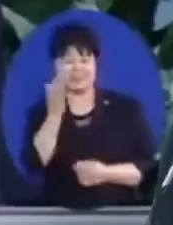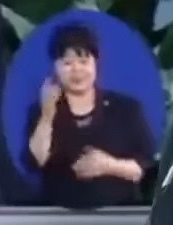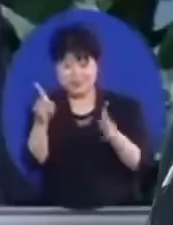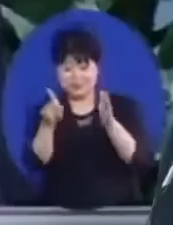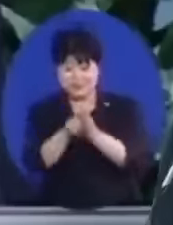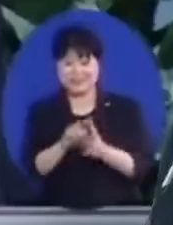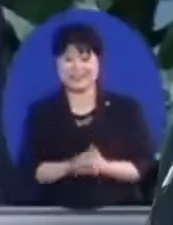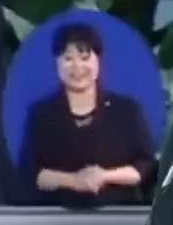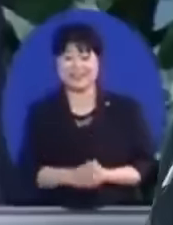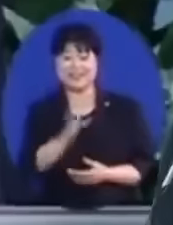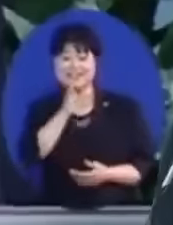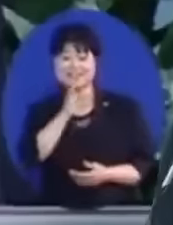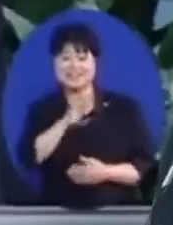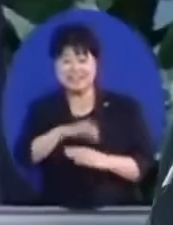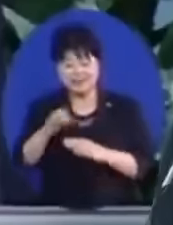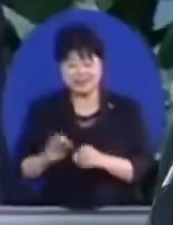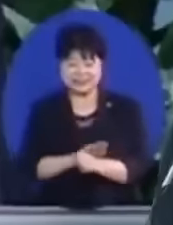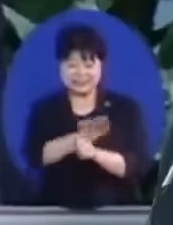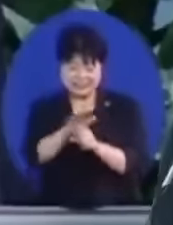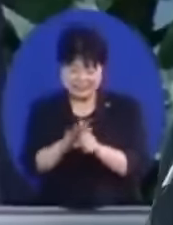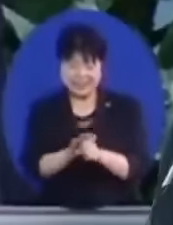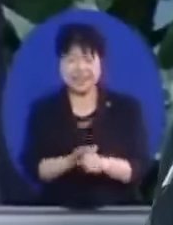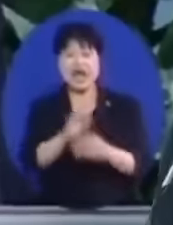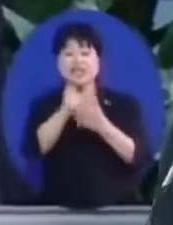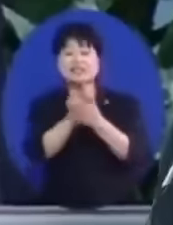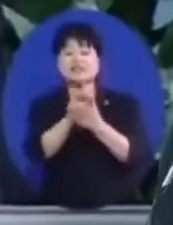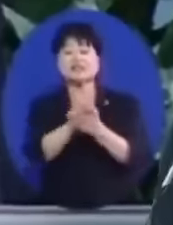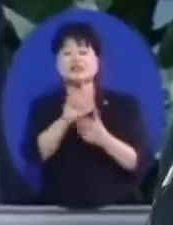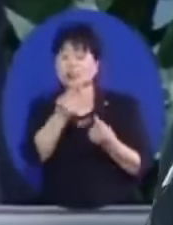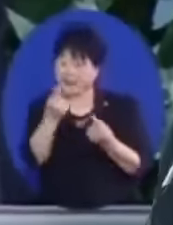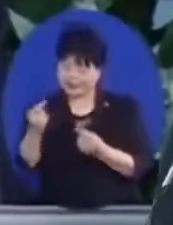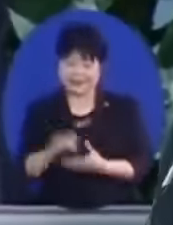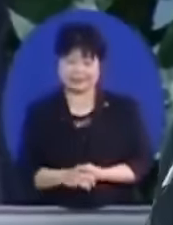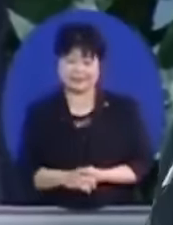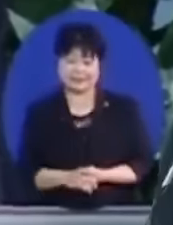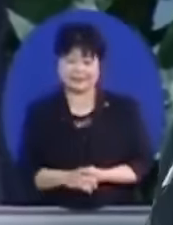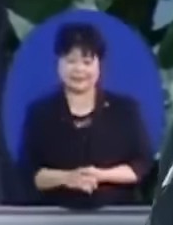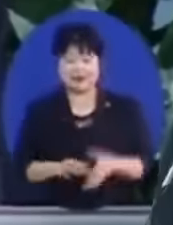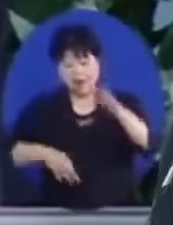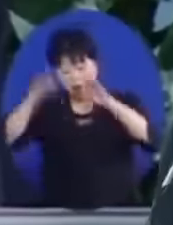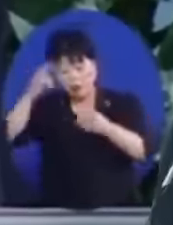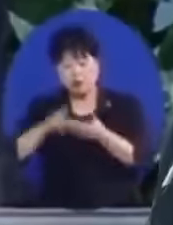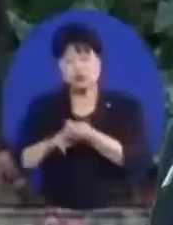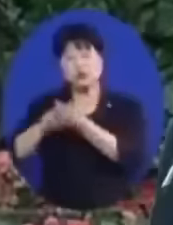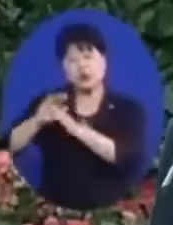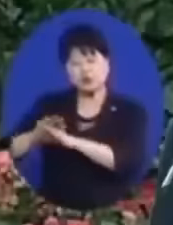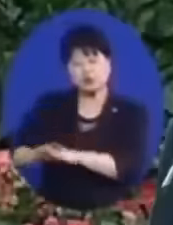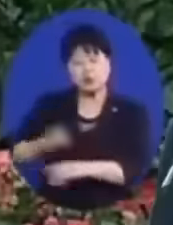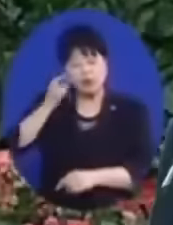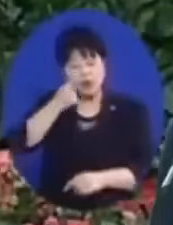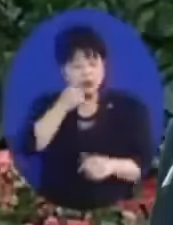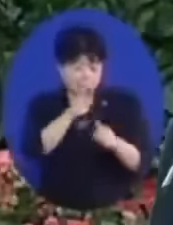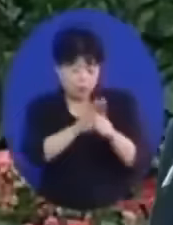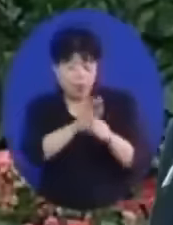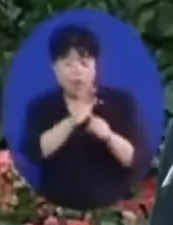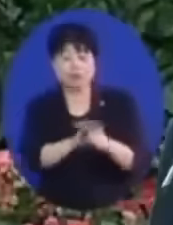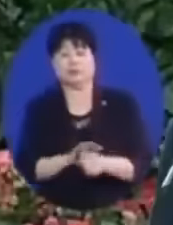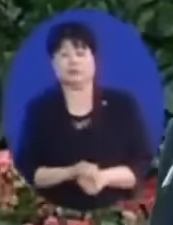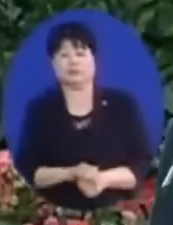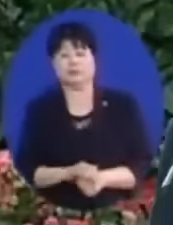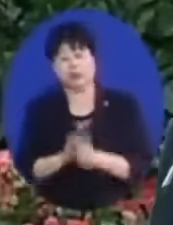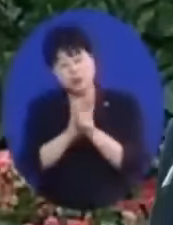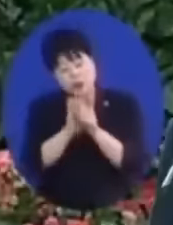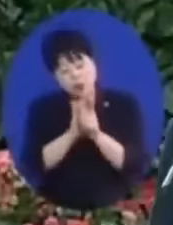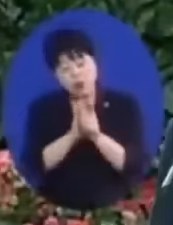된다는 것입니다. 진실한 이웃사랑은 이러한 친구여야 하는 것입니다. 늘 허물을 덮어주고 어려울 때 도와주며 위로해